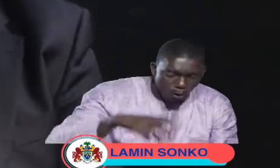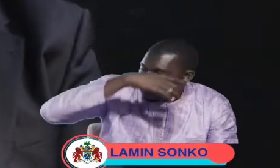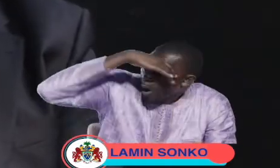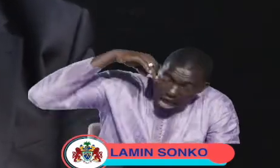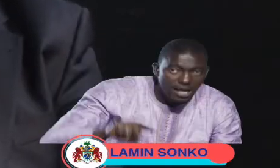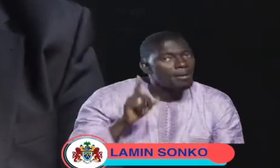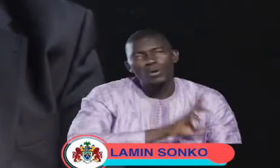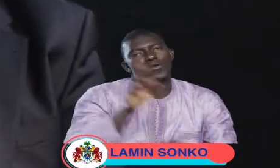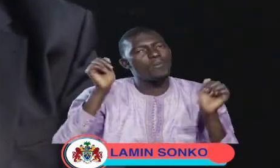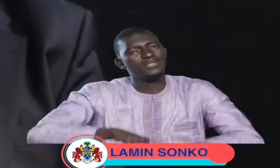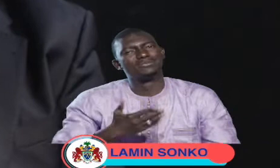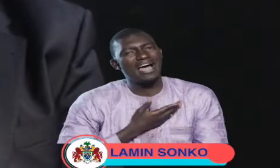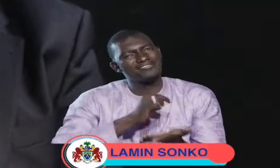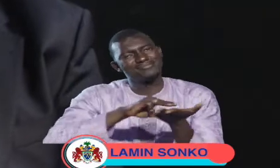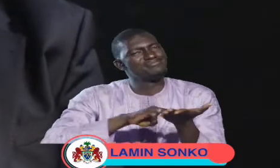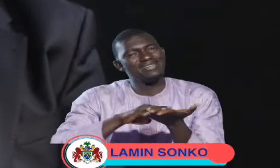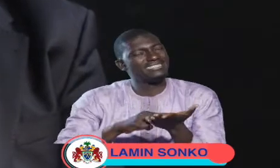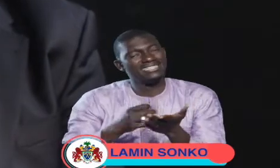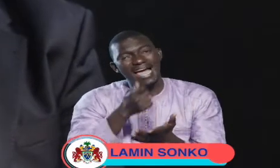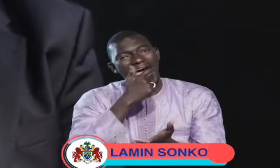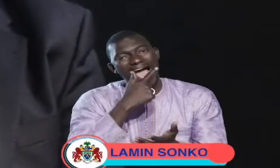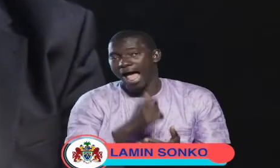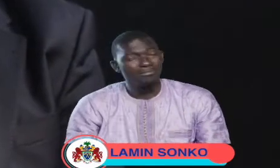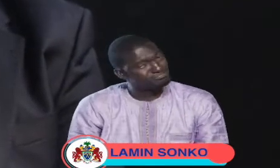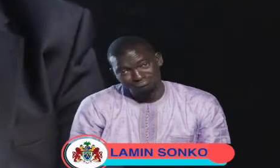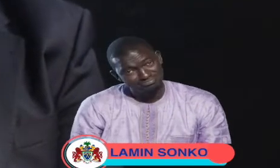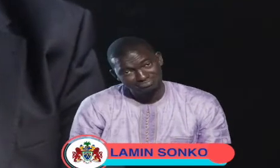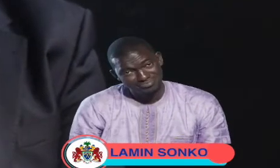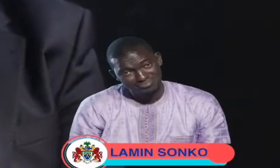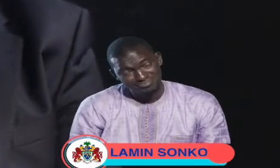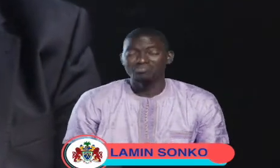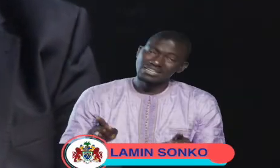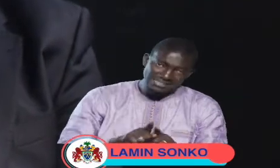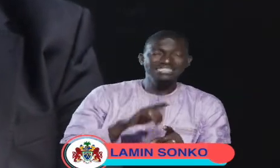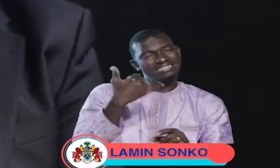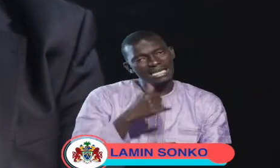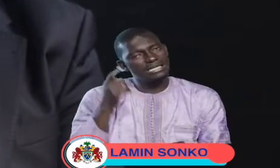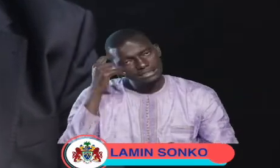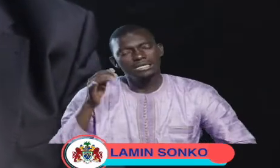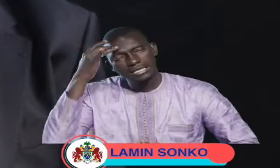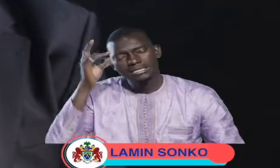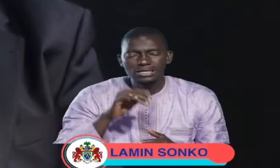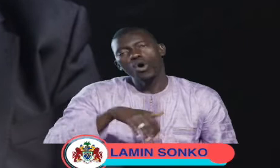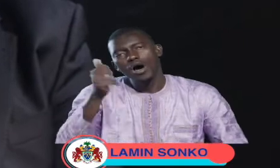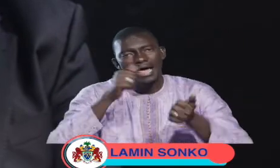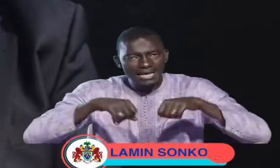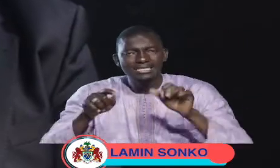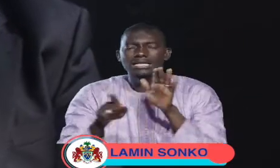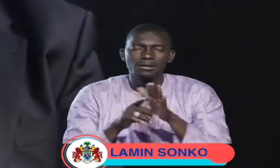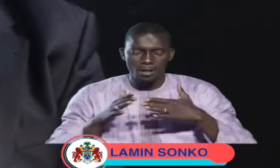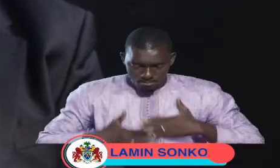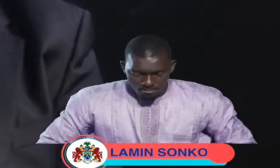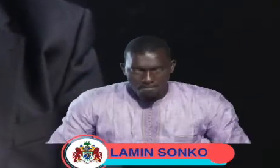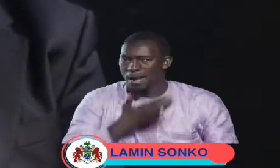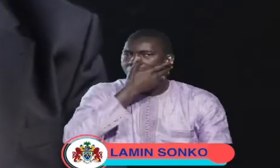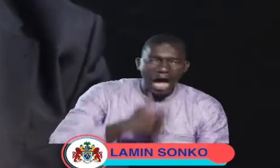dafa wara faj li fu nekk ni su ko ku ko am dañ dey faj lo xamné fièvre yo xamné tam ñu ci sa bor comme ay yeneen fièvre yo xamné comme yaram bu tang nak lañ ko